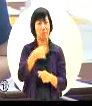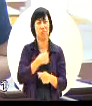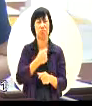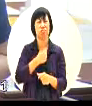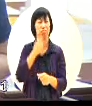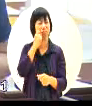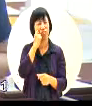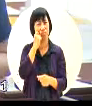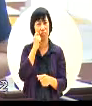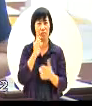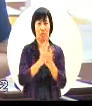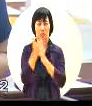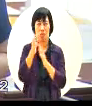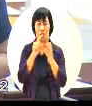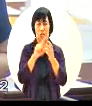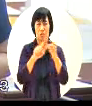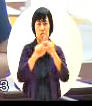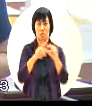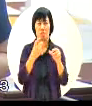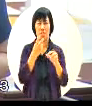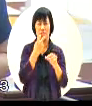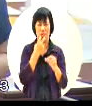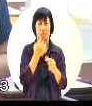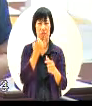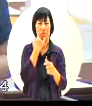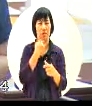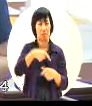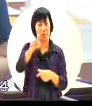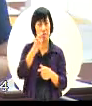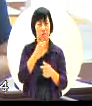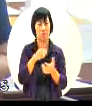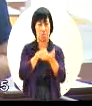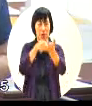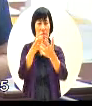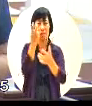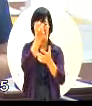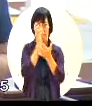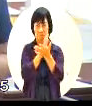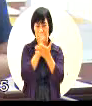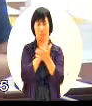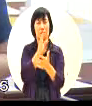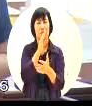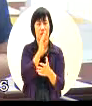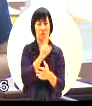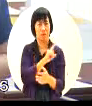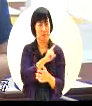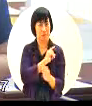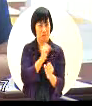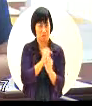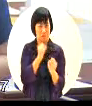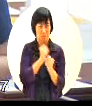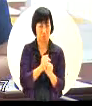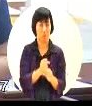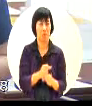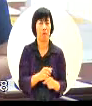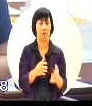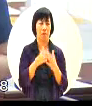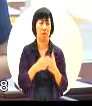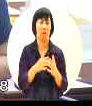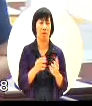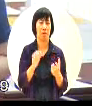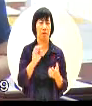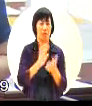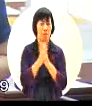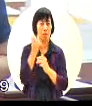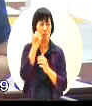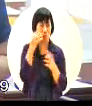中央遐吼，啊，因计需要个审核，也程序要照顾来抓。只是讲，咱有时候能够同步的地方，是